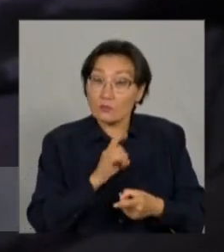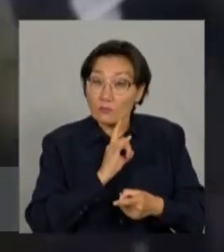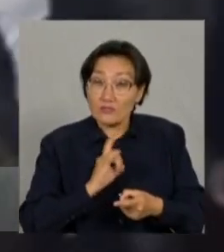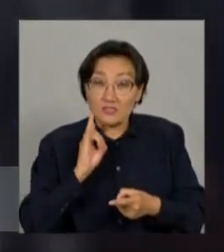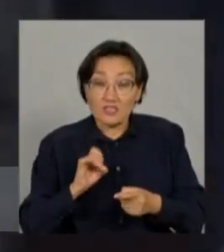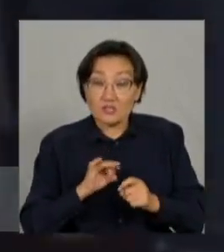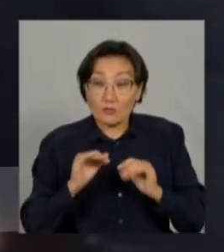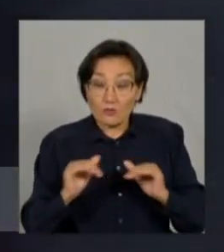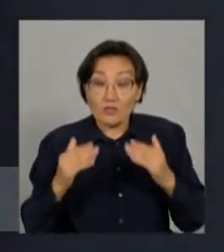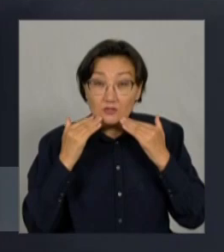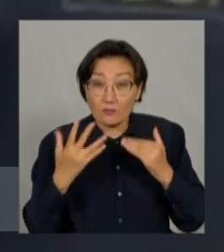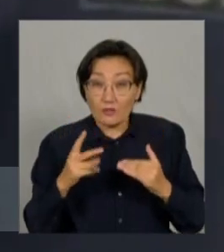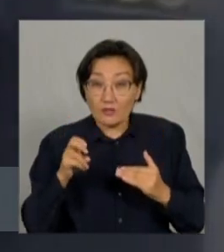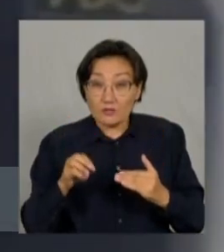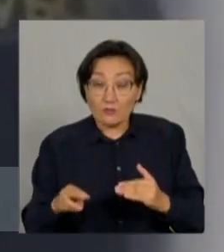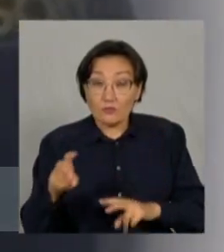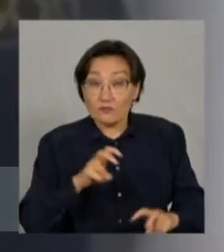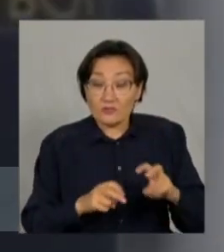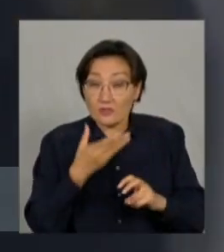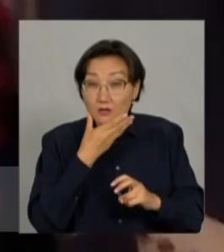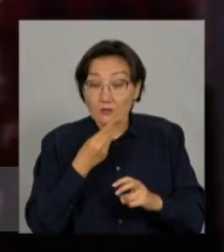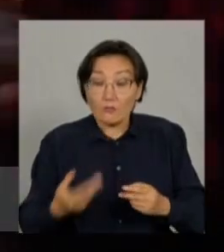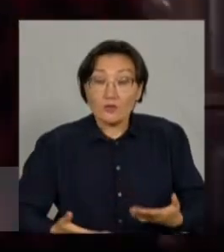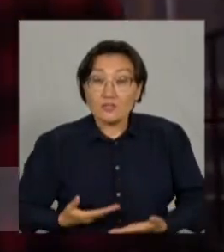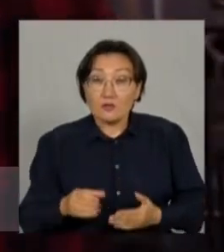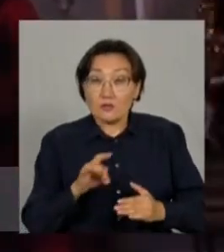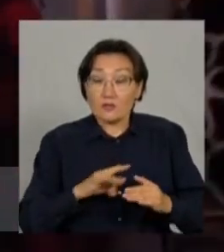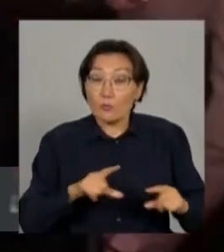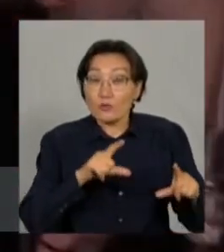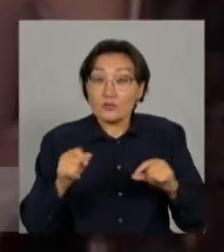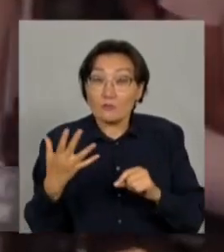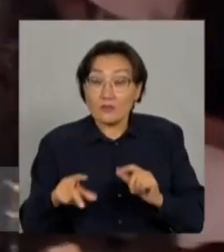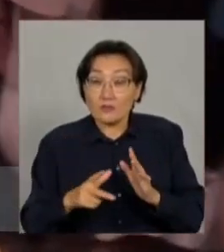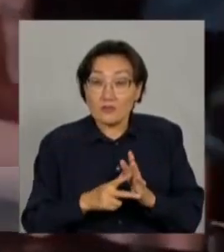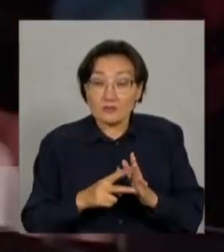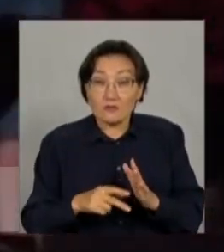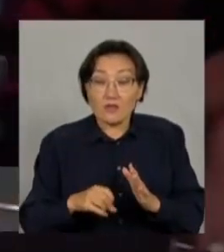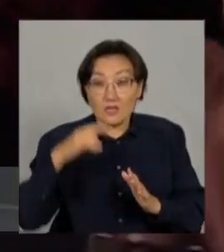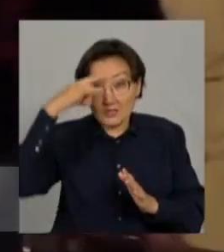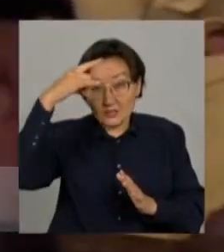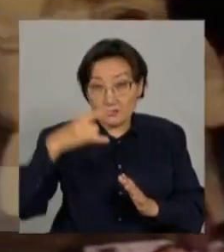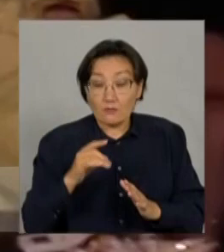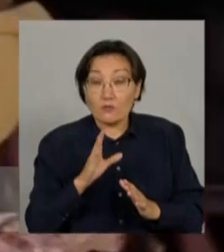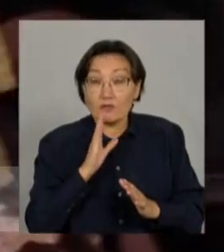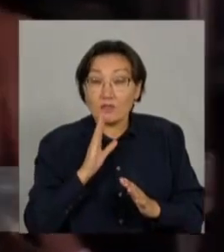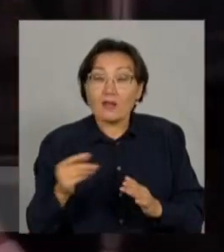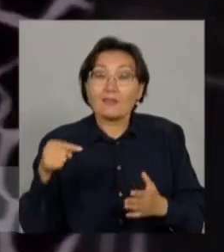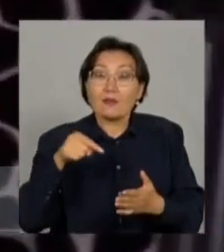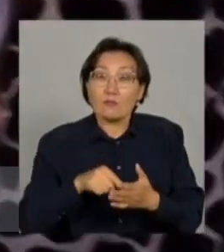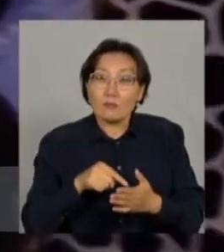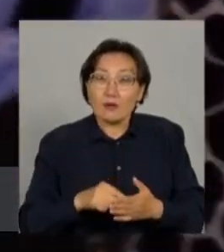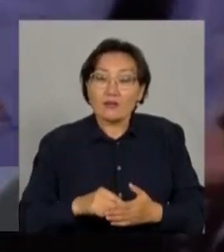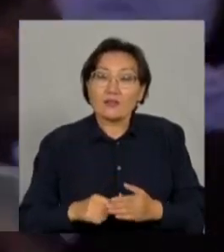и дети. За последние 5 лет в поисках красивой жизни из республики уехали 58 казахстанок. Они попали в сексуальное